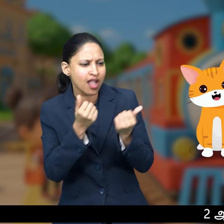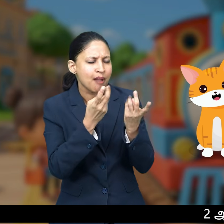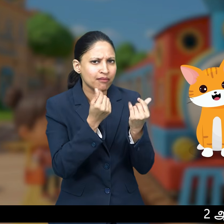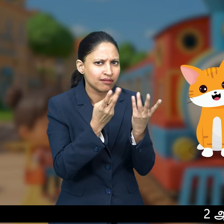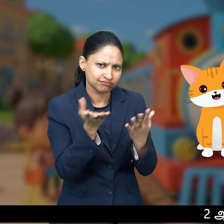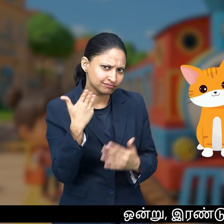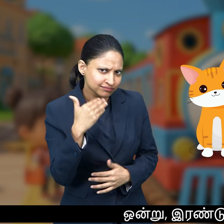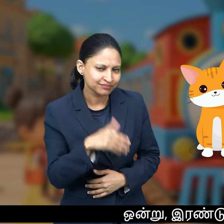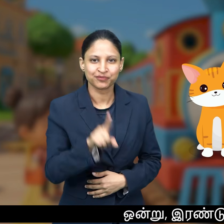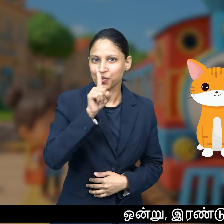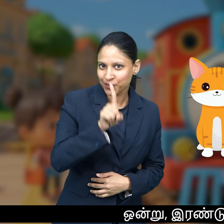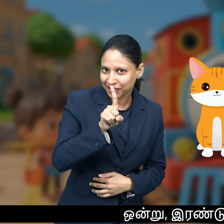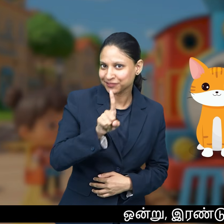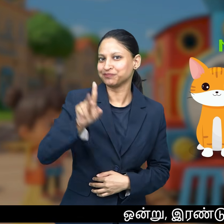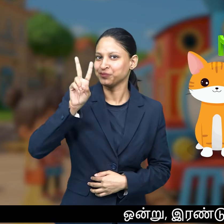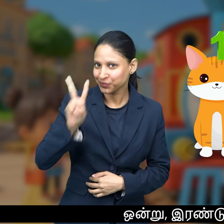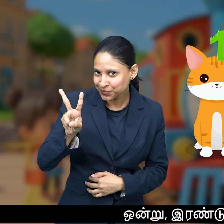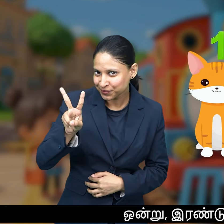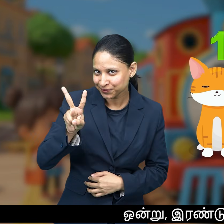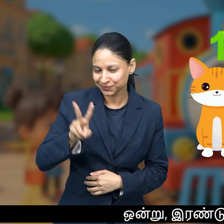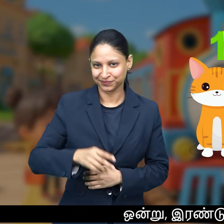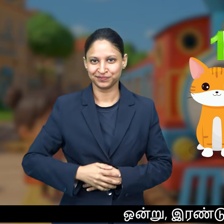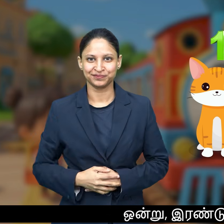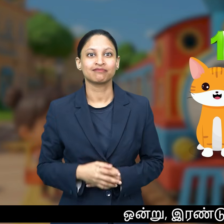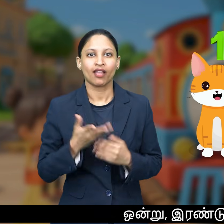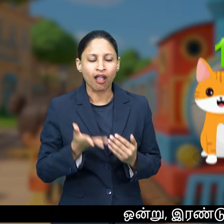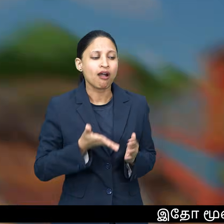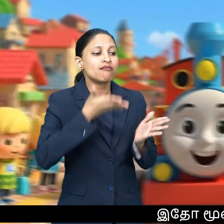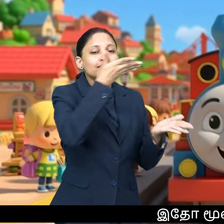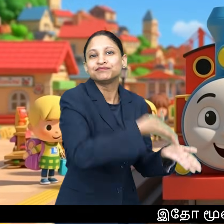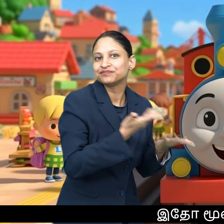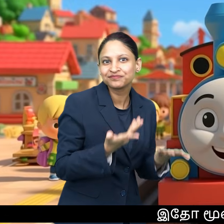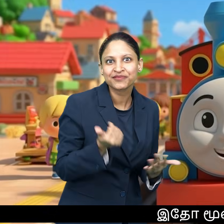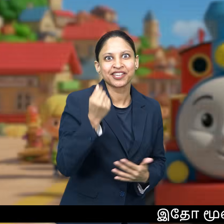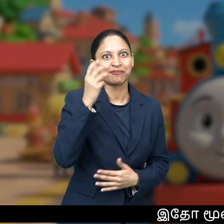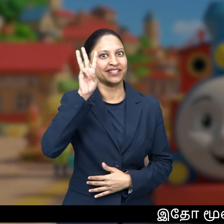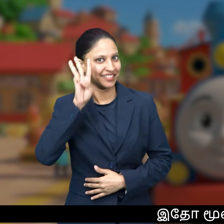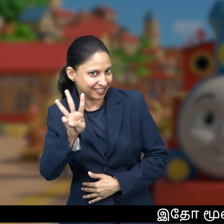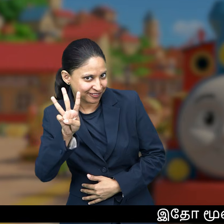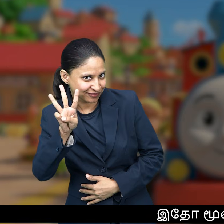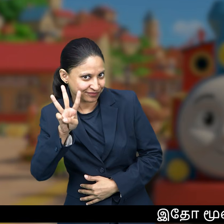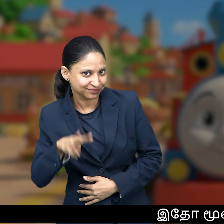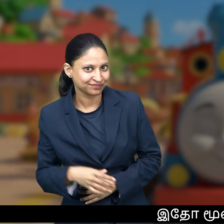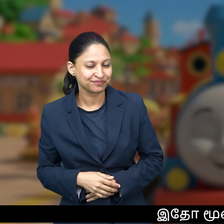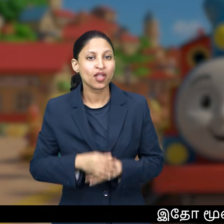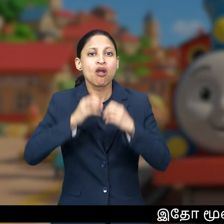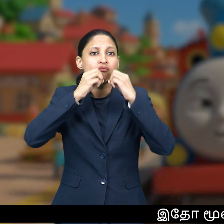ஆப்பிள்கள். 1, 2 என்று எண்ணுவோம். இதோ 3 வருகிறது.